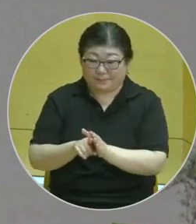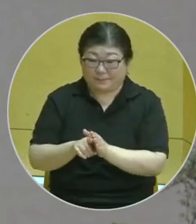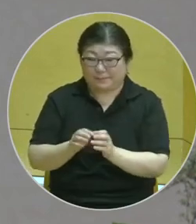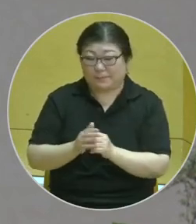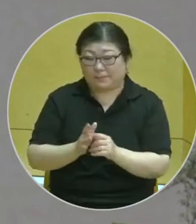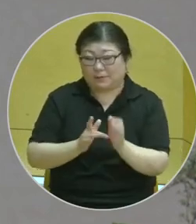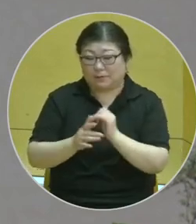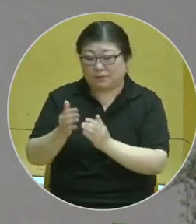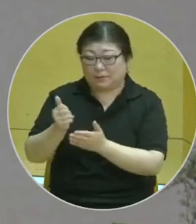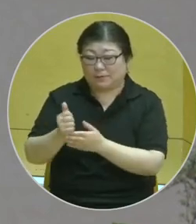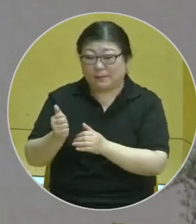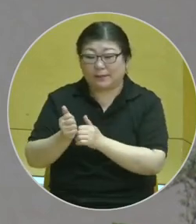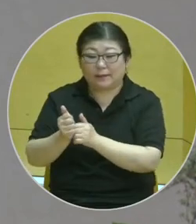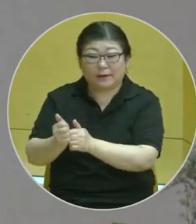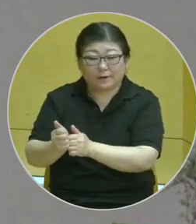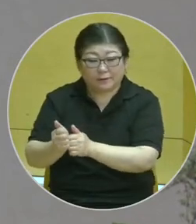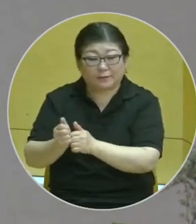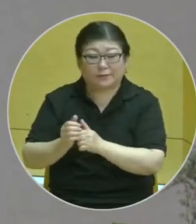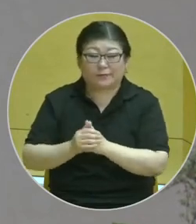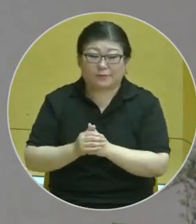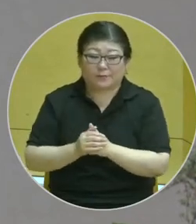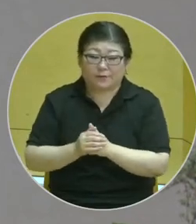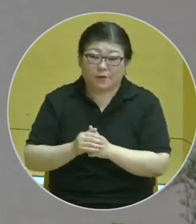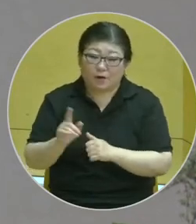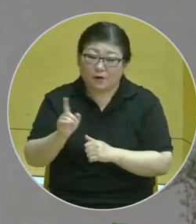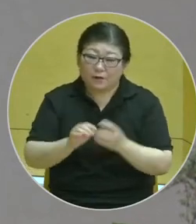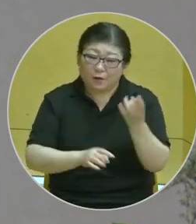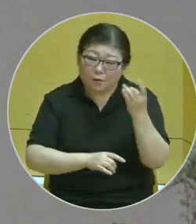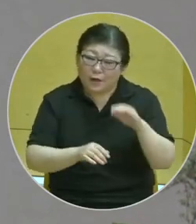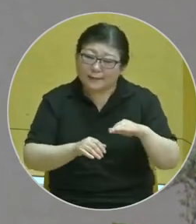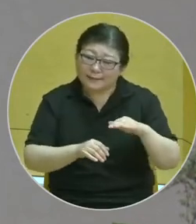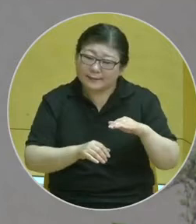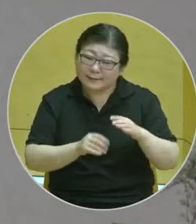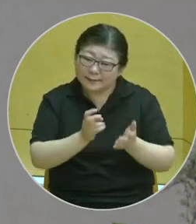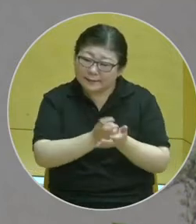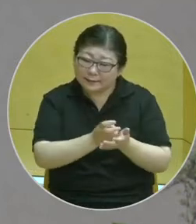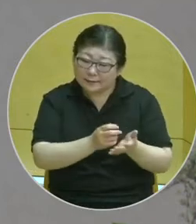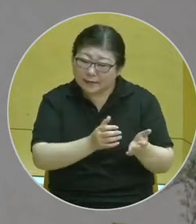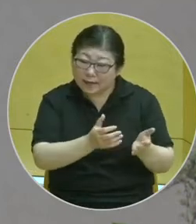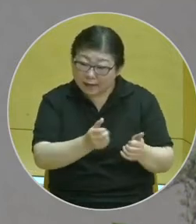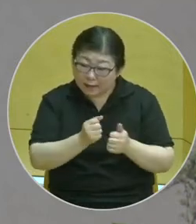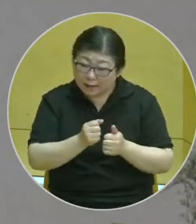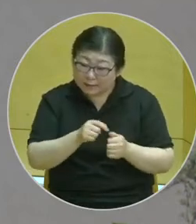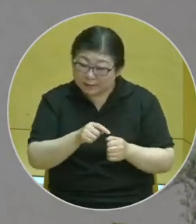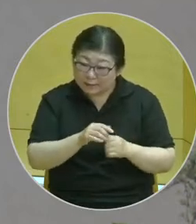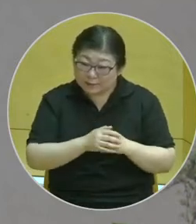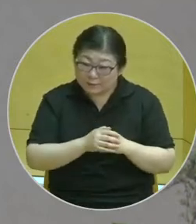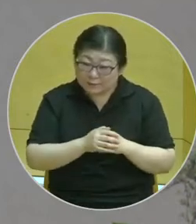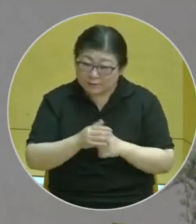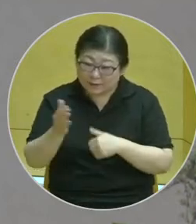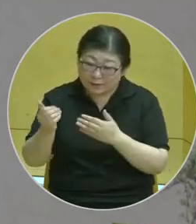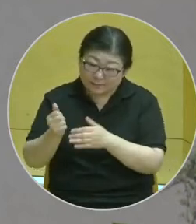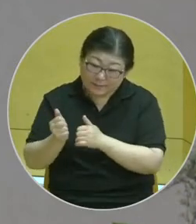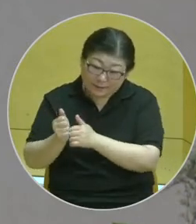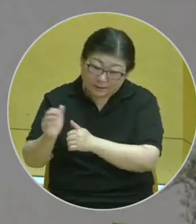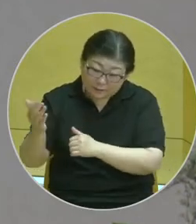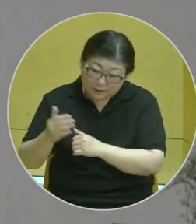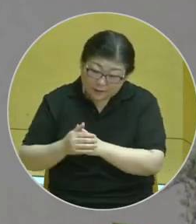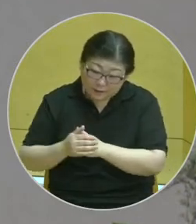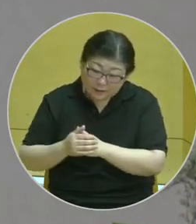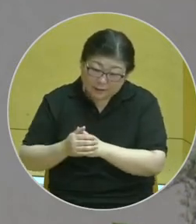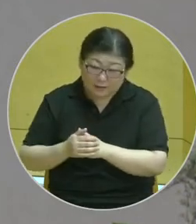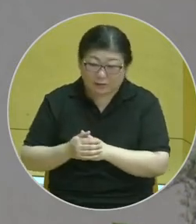있어서 우리가 어떤 원칙을 가지고 예수를 믿어야 된다 할 때 그 원칙은 뭐냐면 제자 담이 원칙 내가 믿음이 없다 할지라도